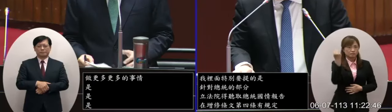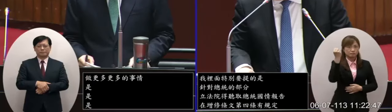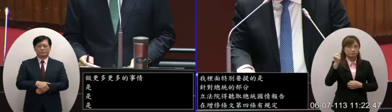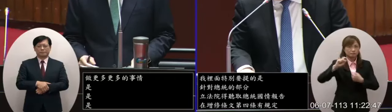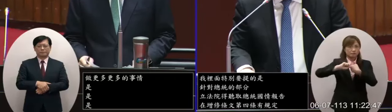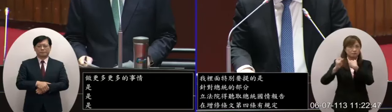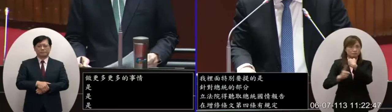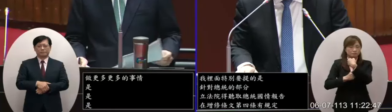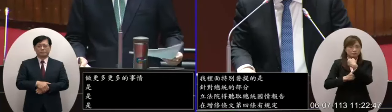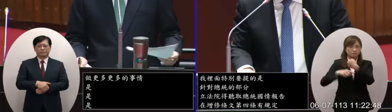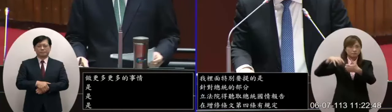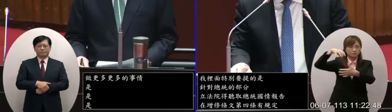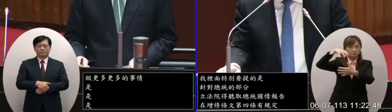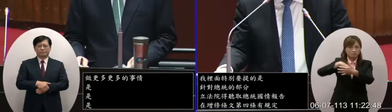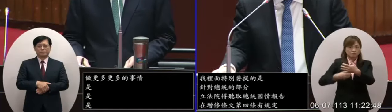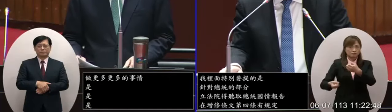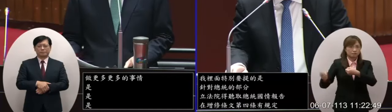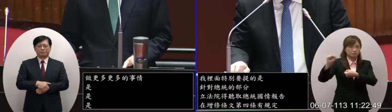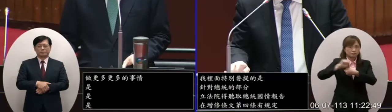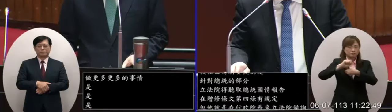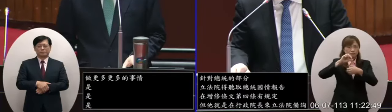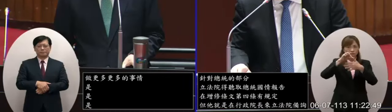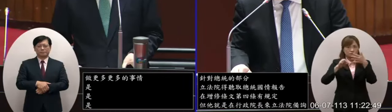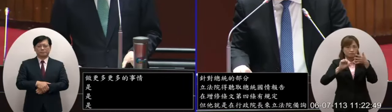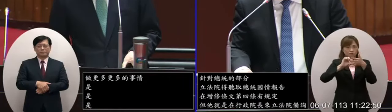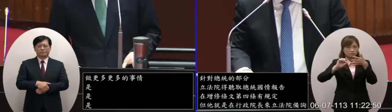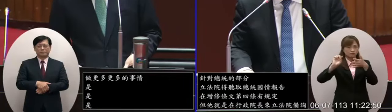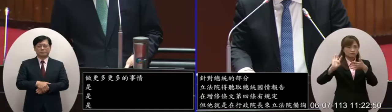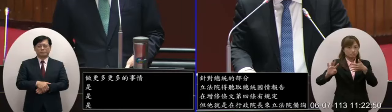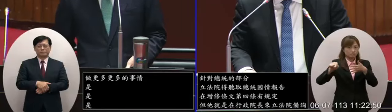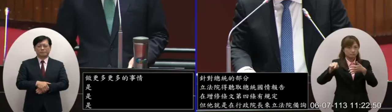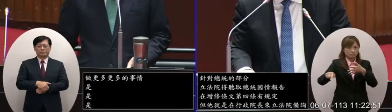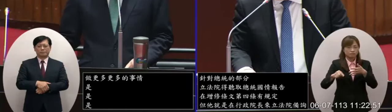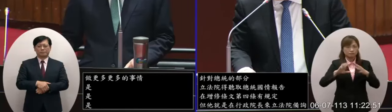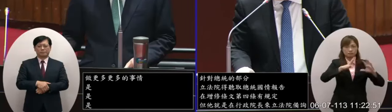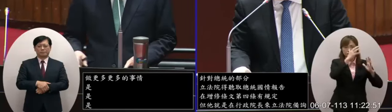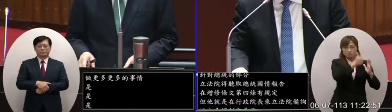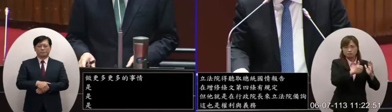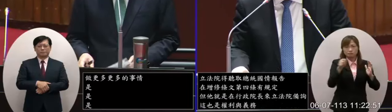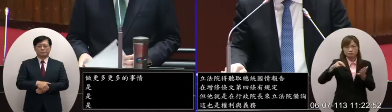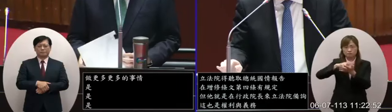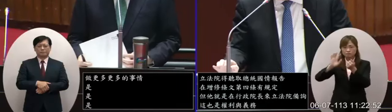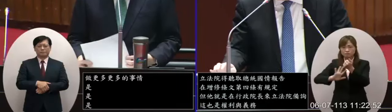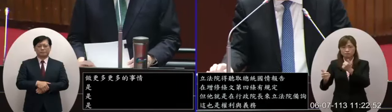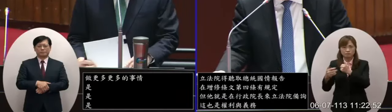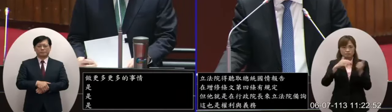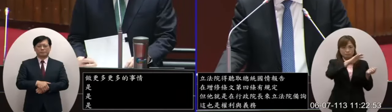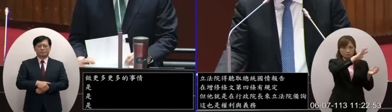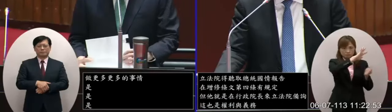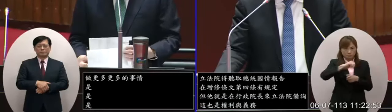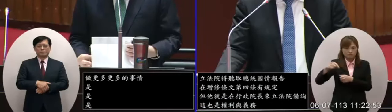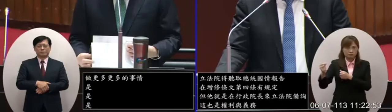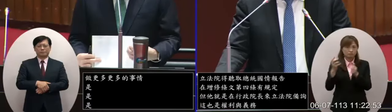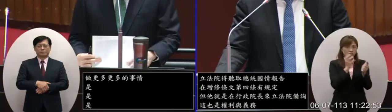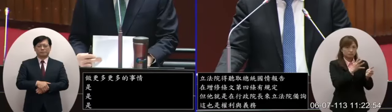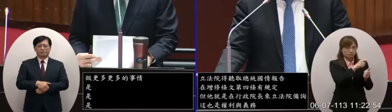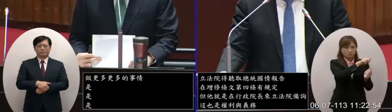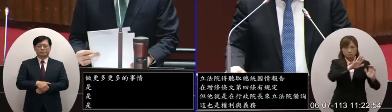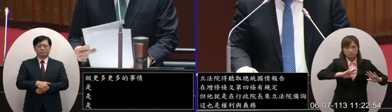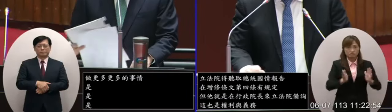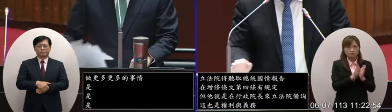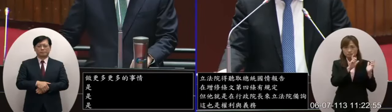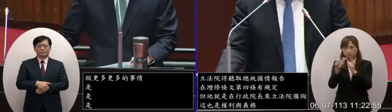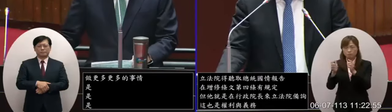四的增加修订，总统应该要依这个立委的口头提问来依序及时回